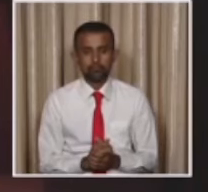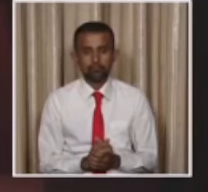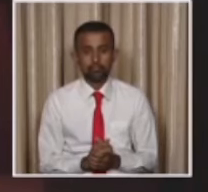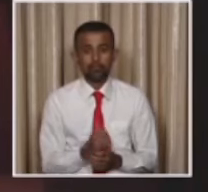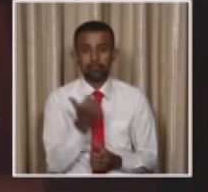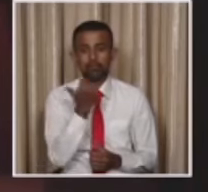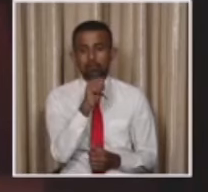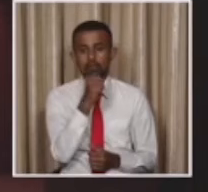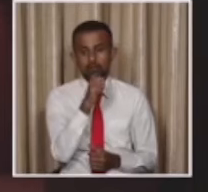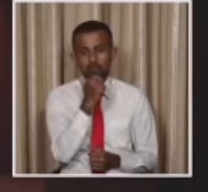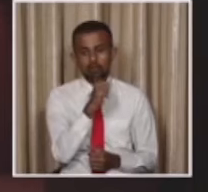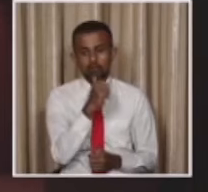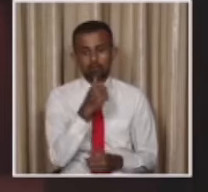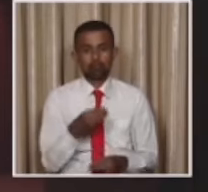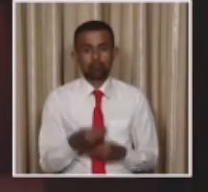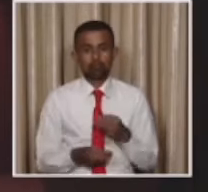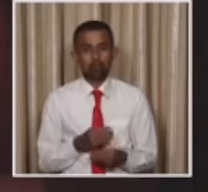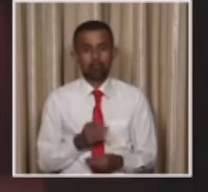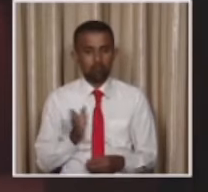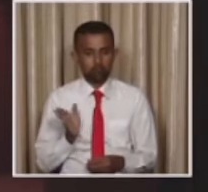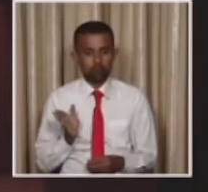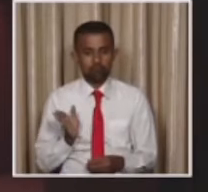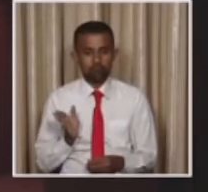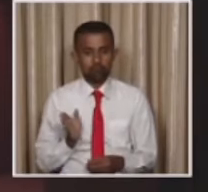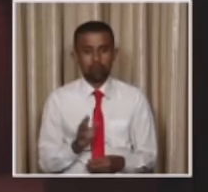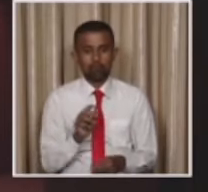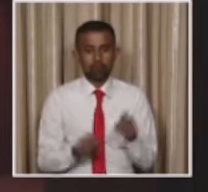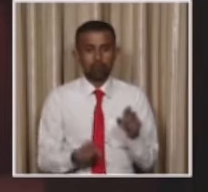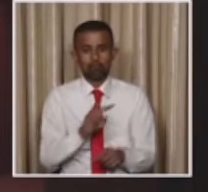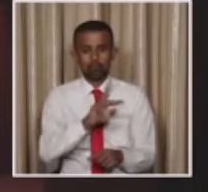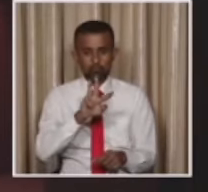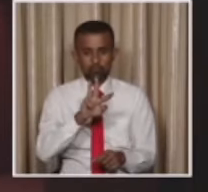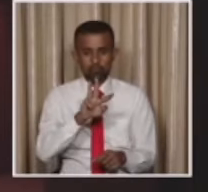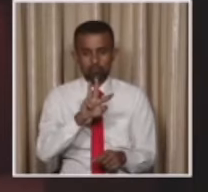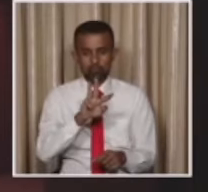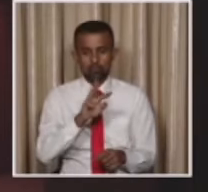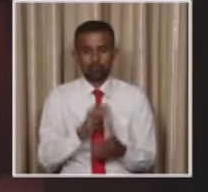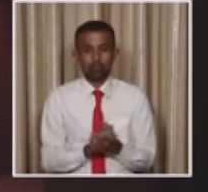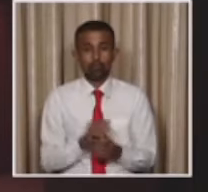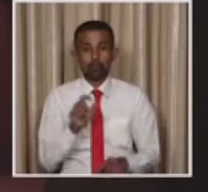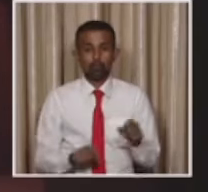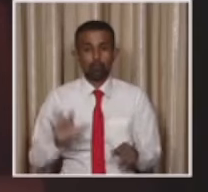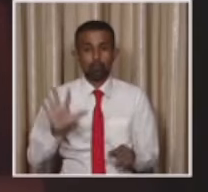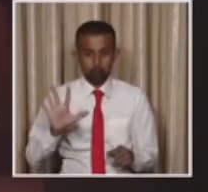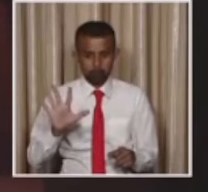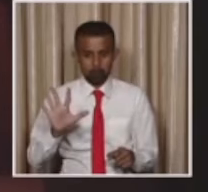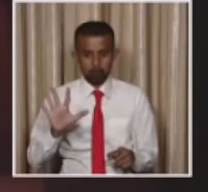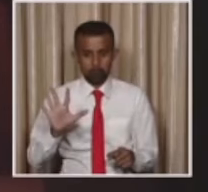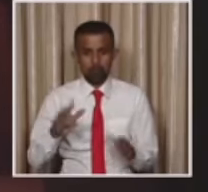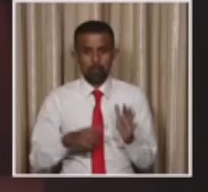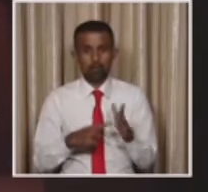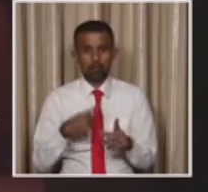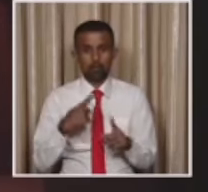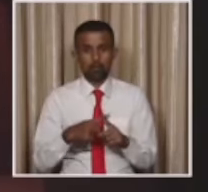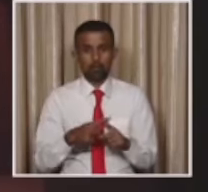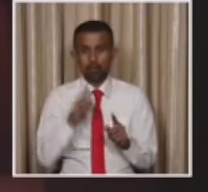අරක්කු ව්‍යාපාරයේ නිරත වෙන 23 දෙනෙකු අතරින් 5 දෙනෙකු බදු පැහැරහැර